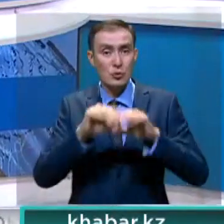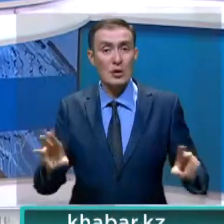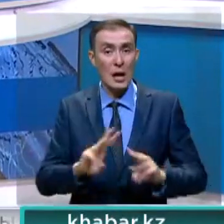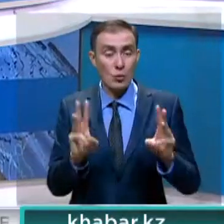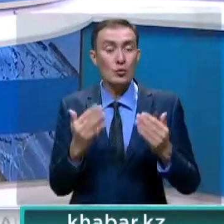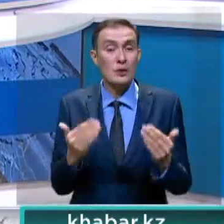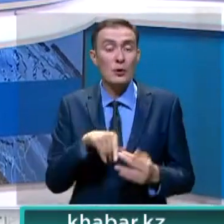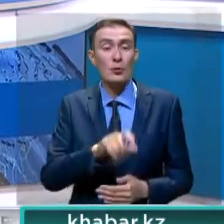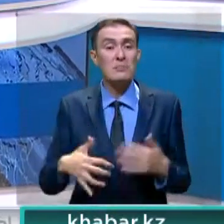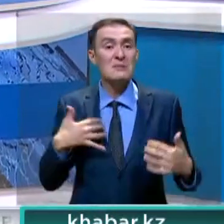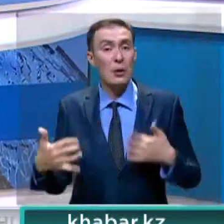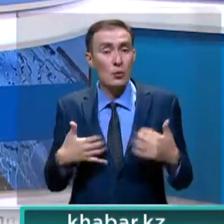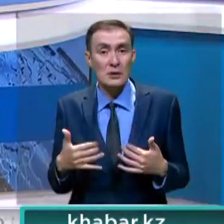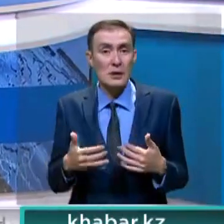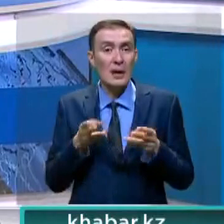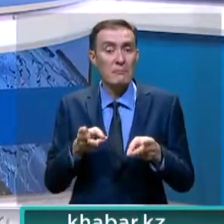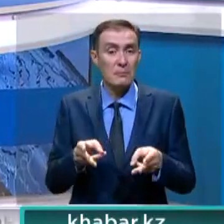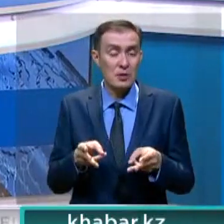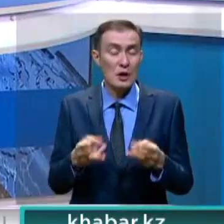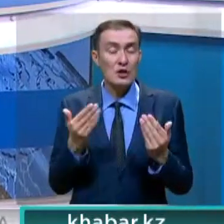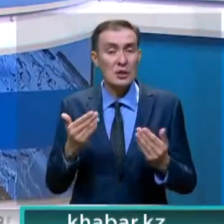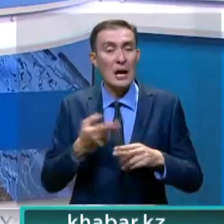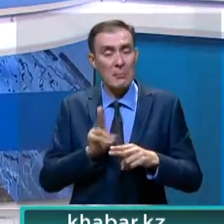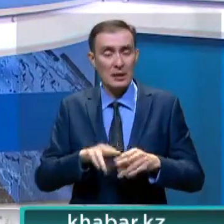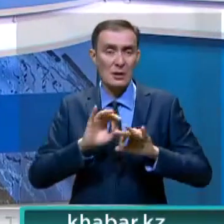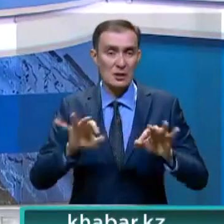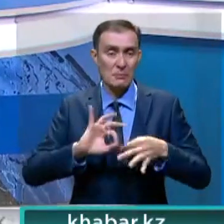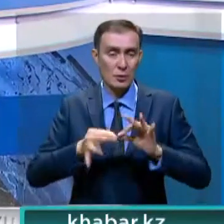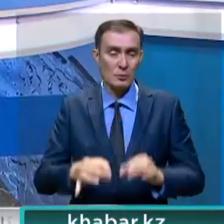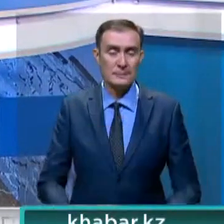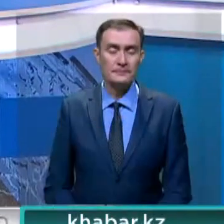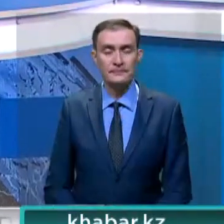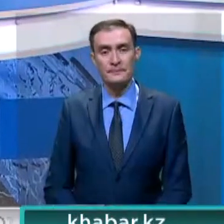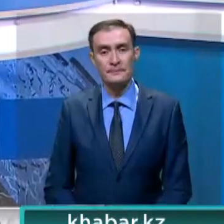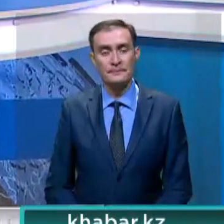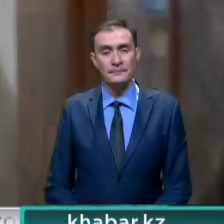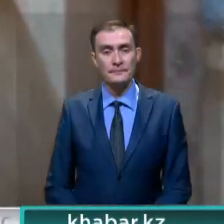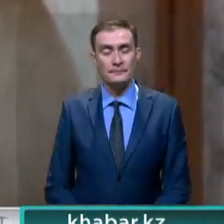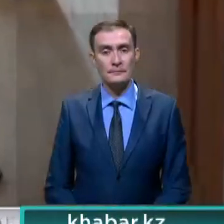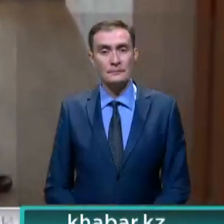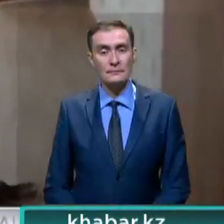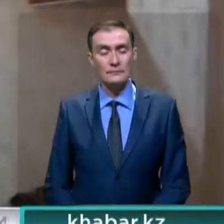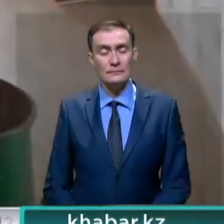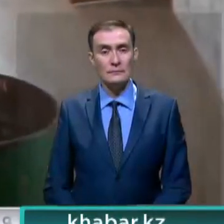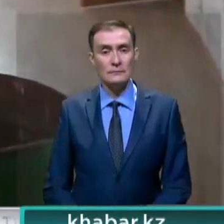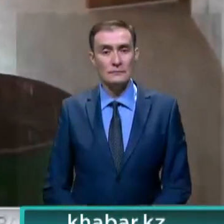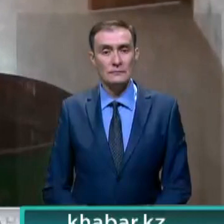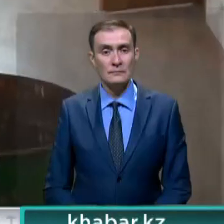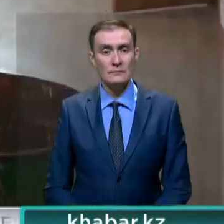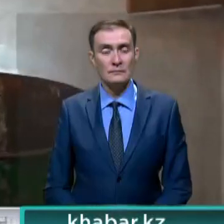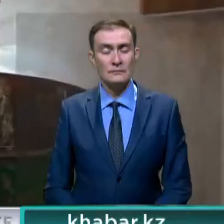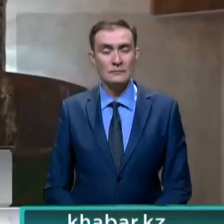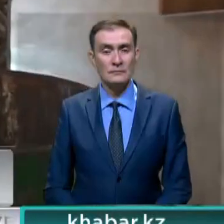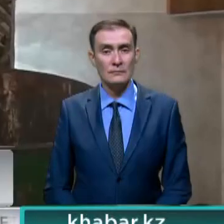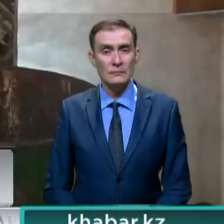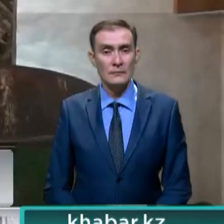потушили. Но теперь люди боятся топить печи. Нургуль Ахметова обо всем подробнее. Вот тубе жанда. төбенің